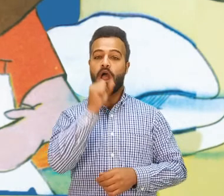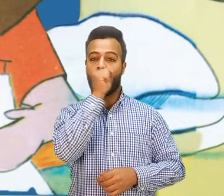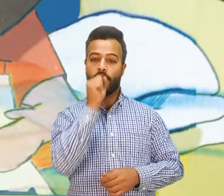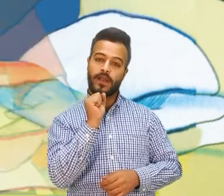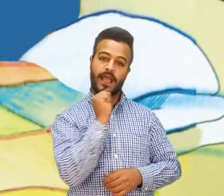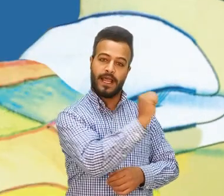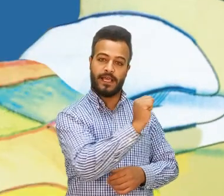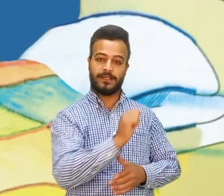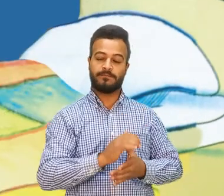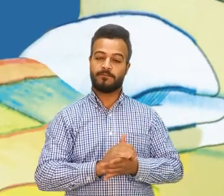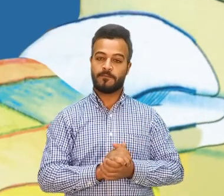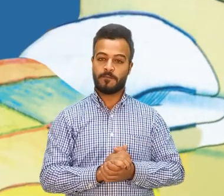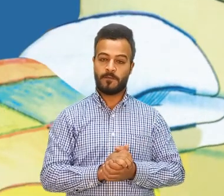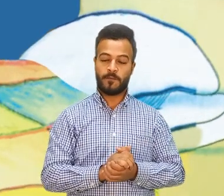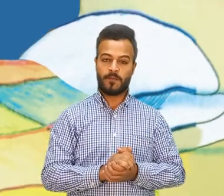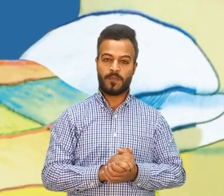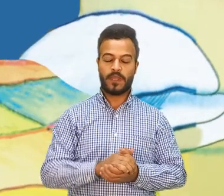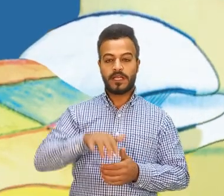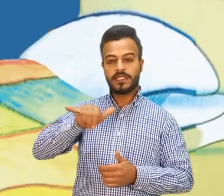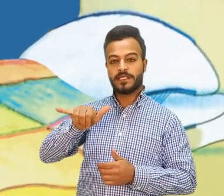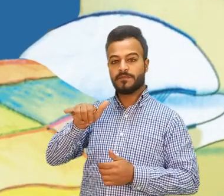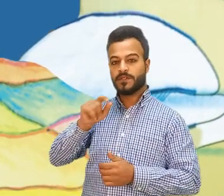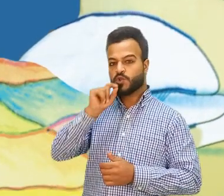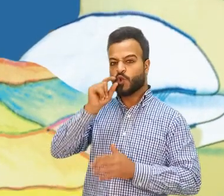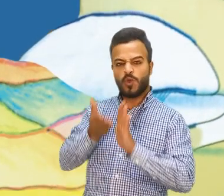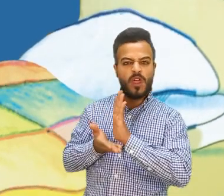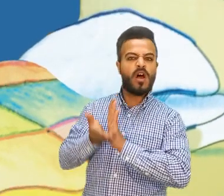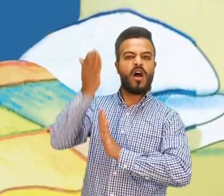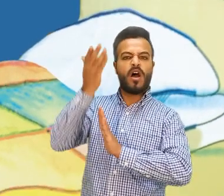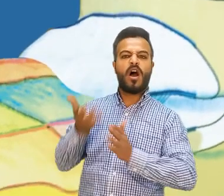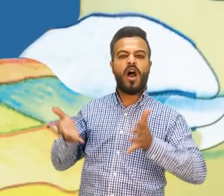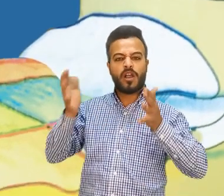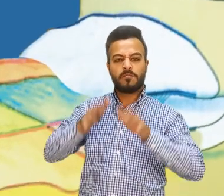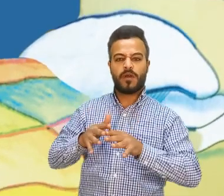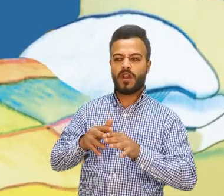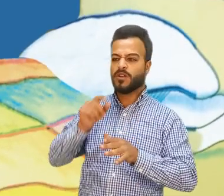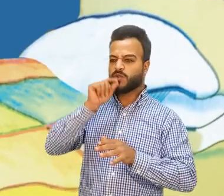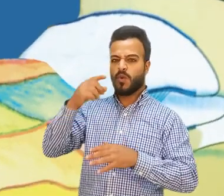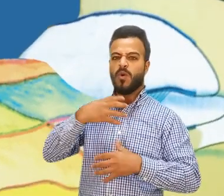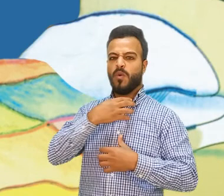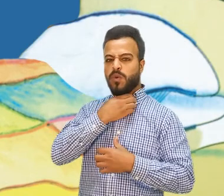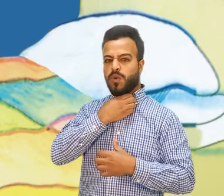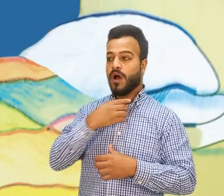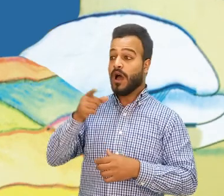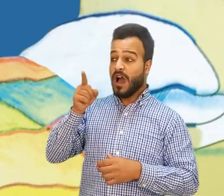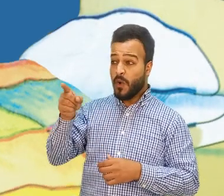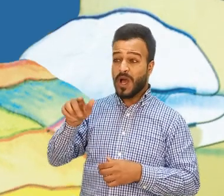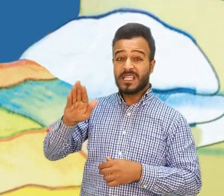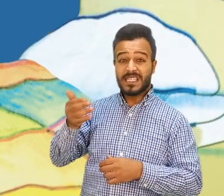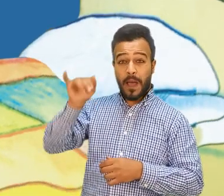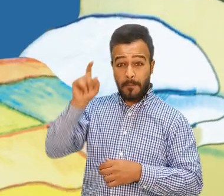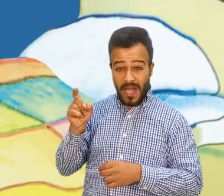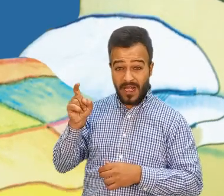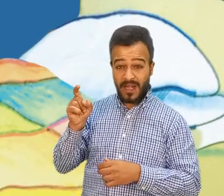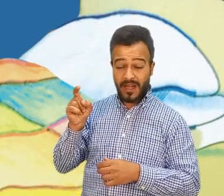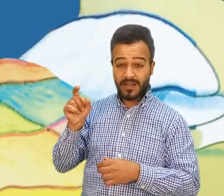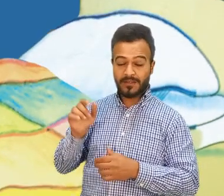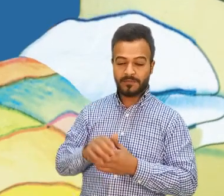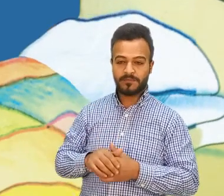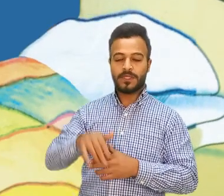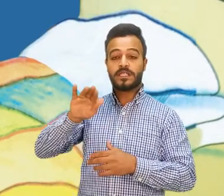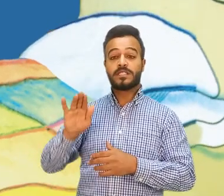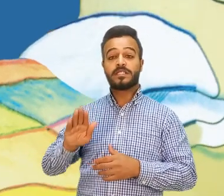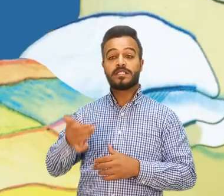لك. على صوتها أكثر وهي تقول بتذمر: سامر. دخل